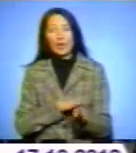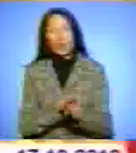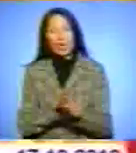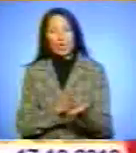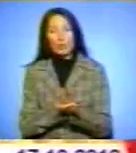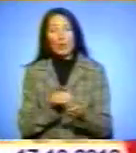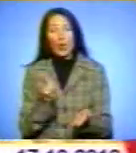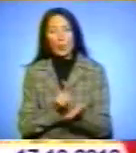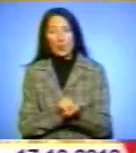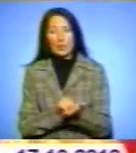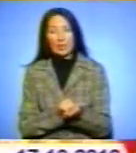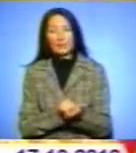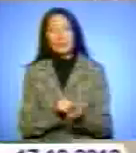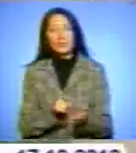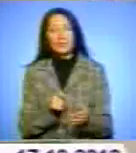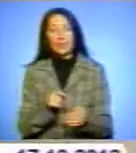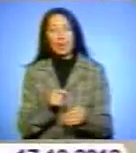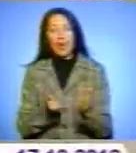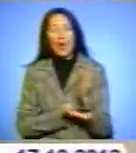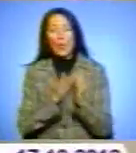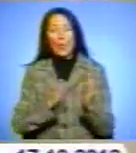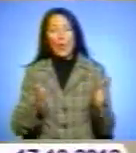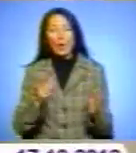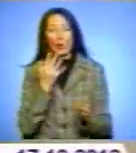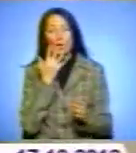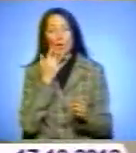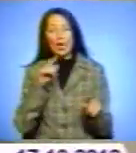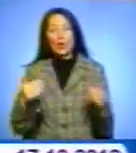парку Національного відродження, міністр поклав квіти.